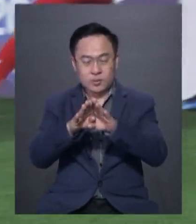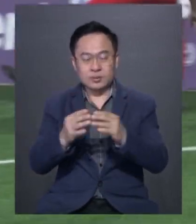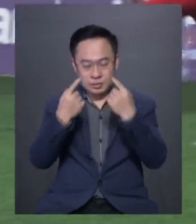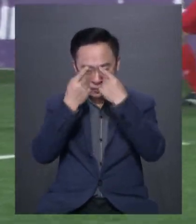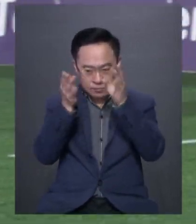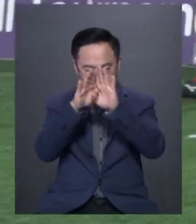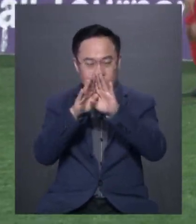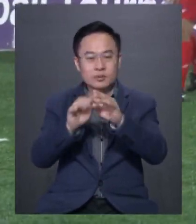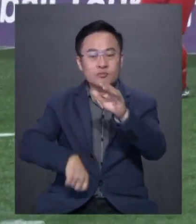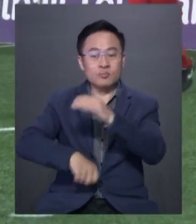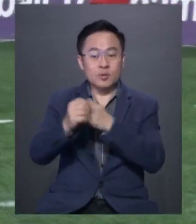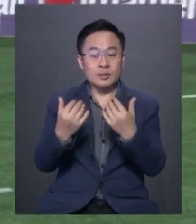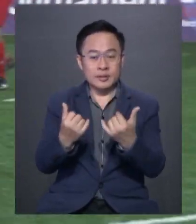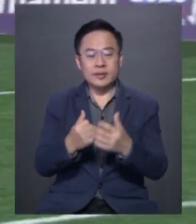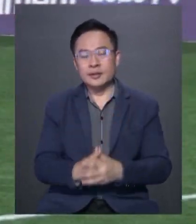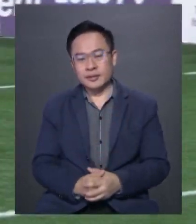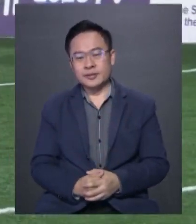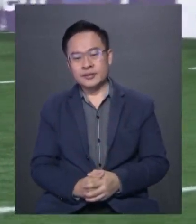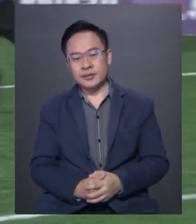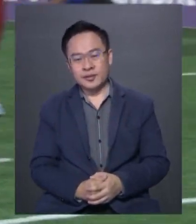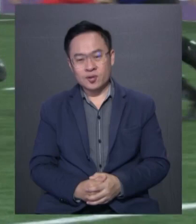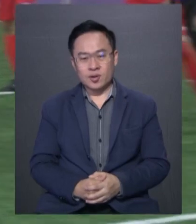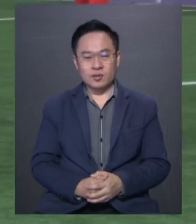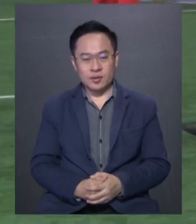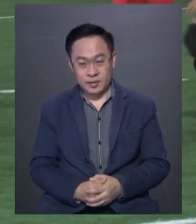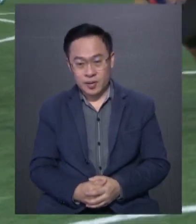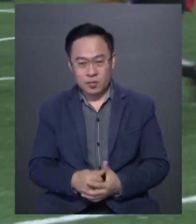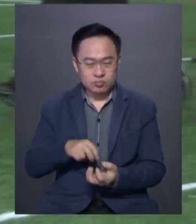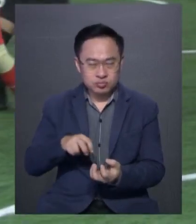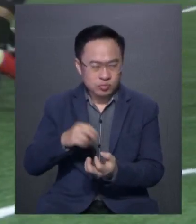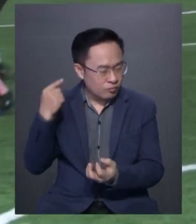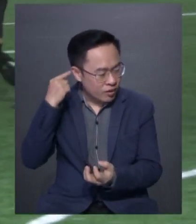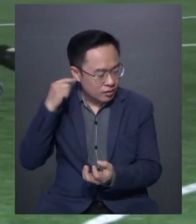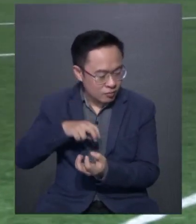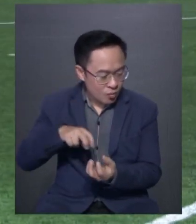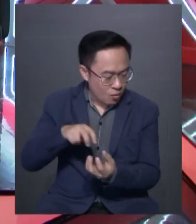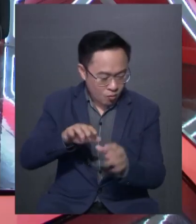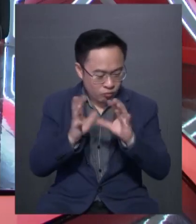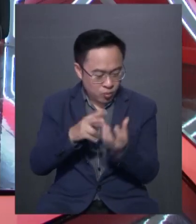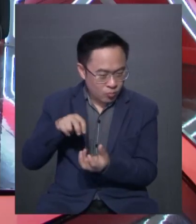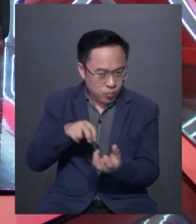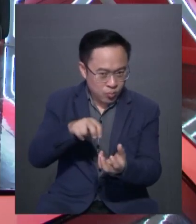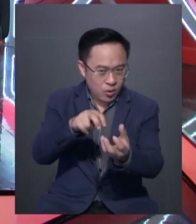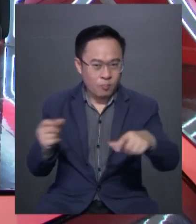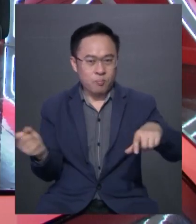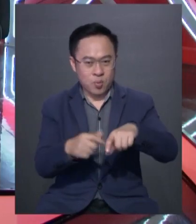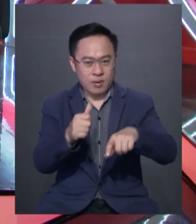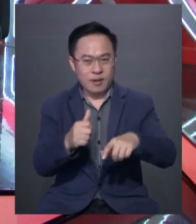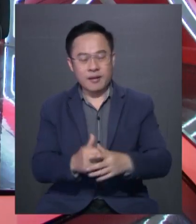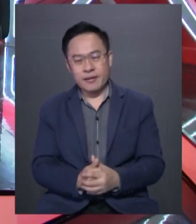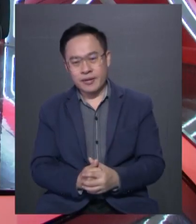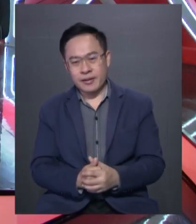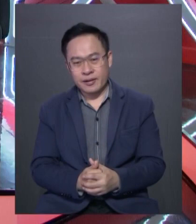ายตานะคะที่โอ้โหดูจากฟอร์มสินี่เลี้ยงบอล นี้ไม่แพ้นักฟุตบอลอาชีพทั่วไปเลยนะ แล้วการวางเท้ายิงเนี่ยดีม